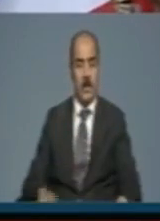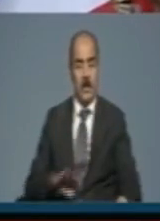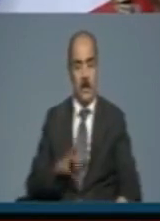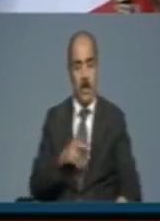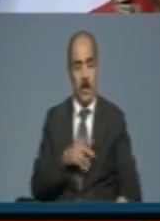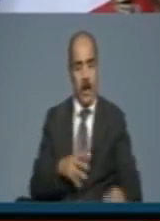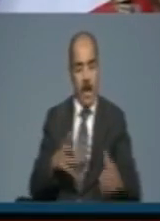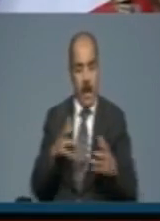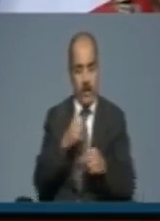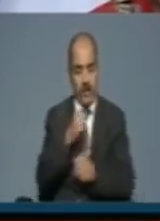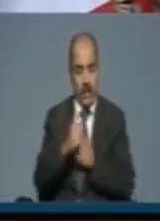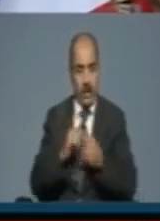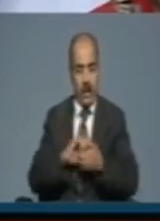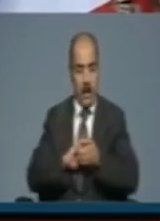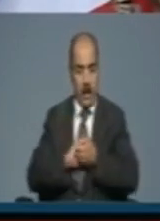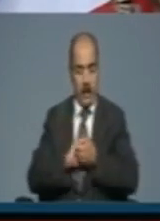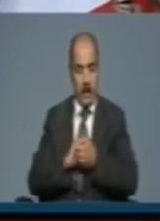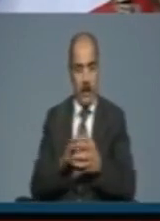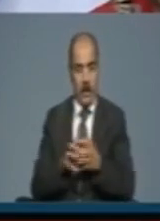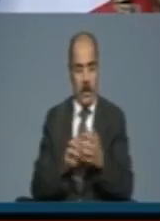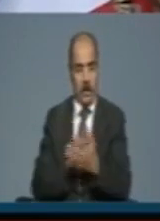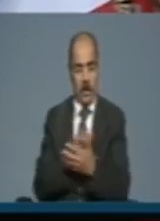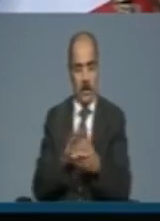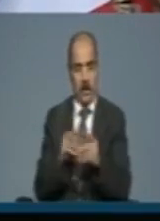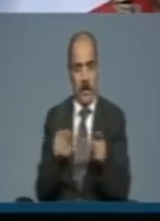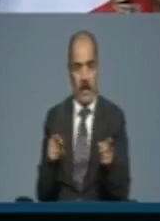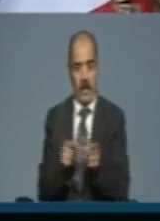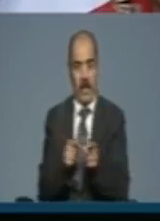العمل معنا سويا في غزة،